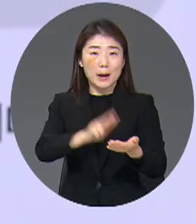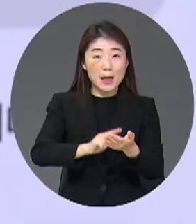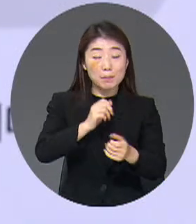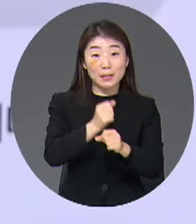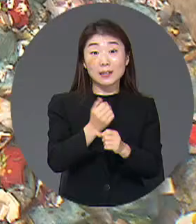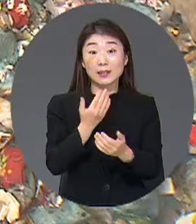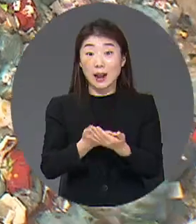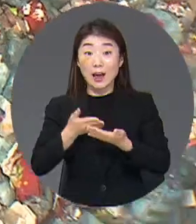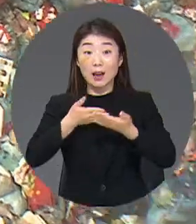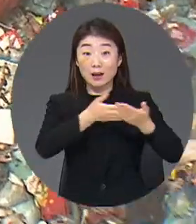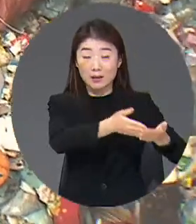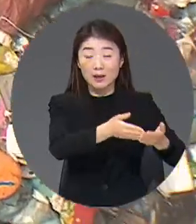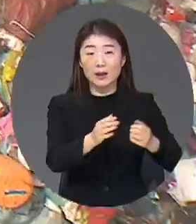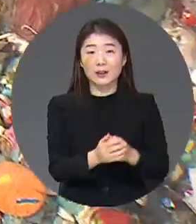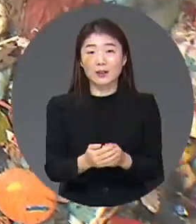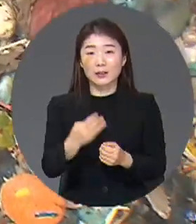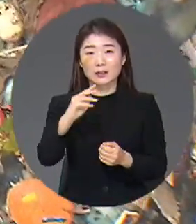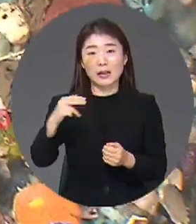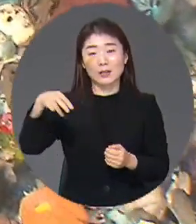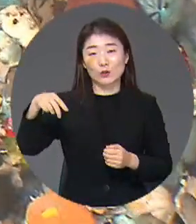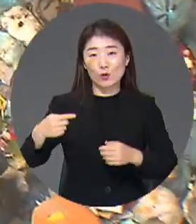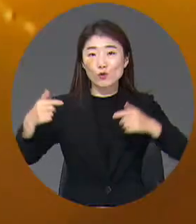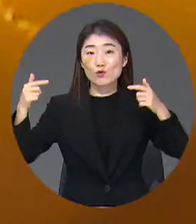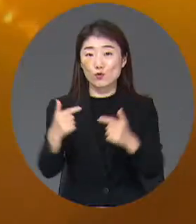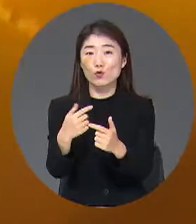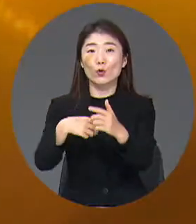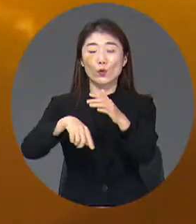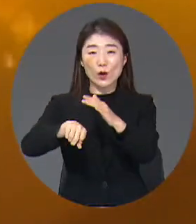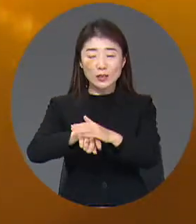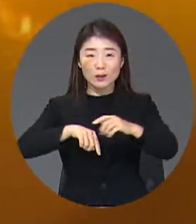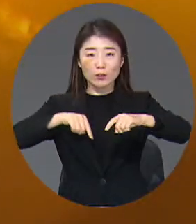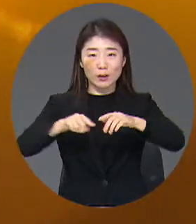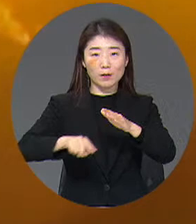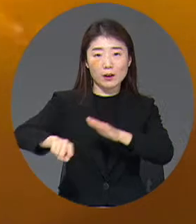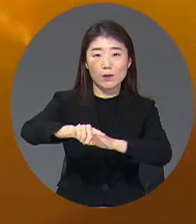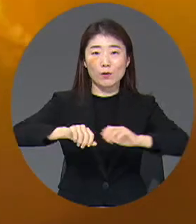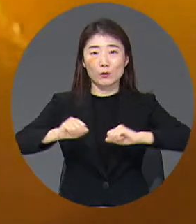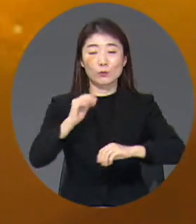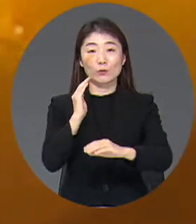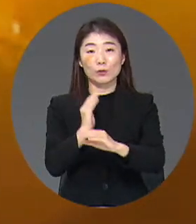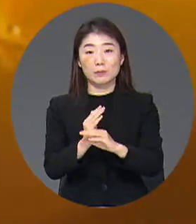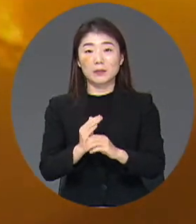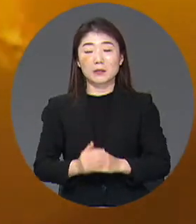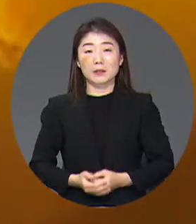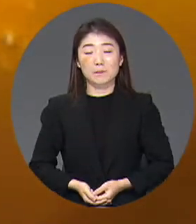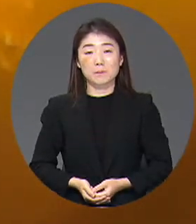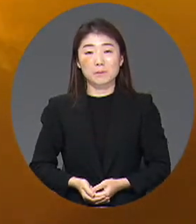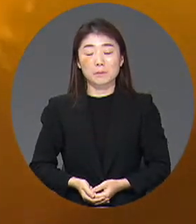탄소 중립 정책 확산에도 힘을 쏟고 있습니다. MBC 뉴스 문철진입니다.